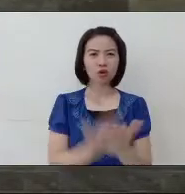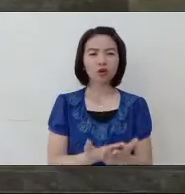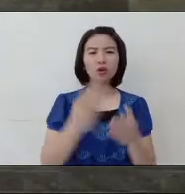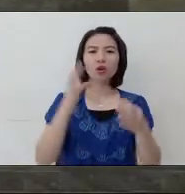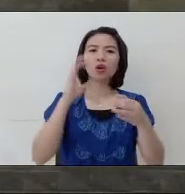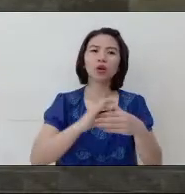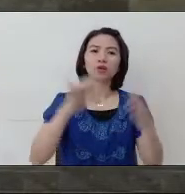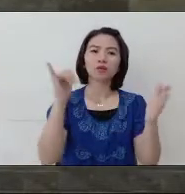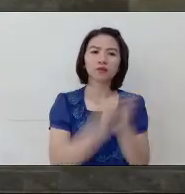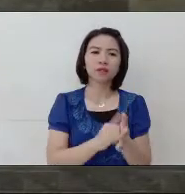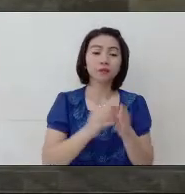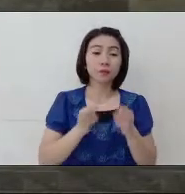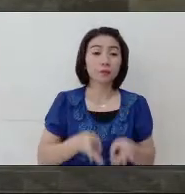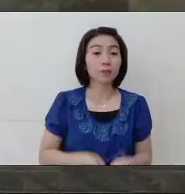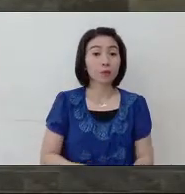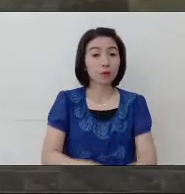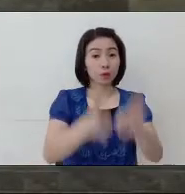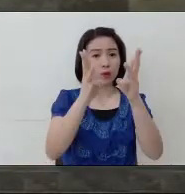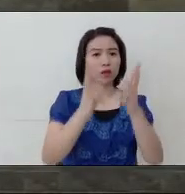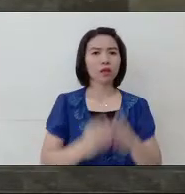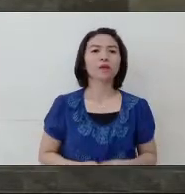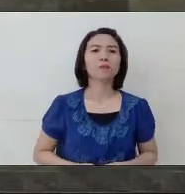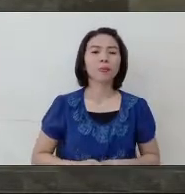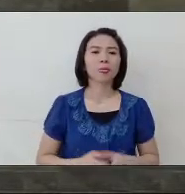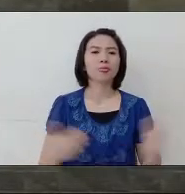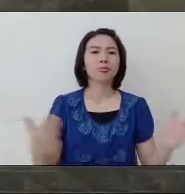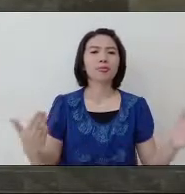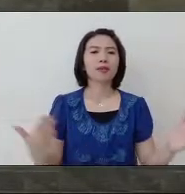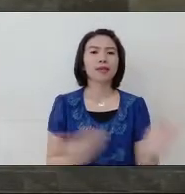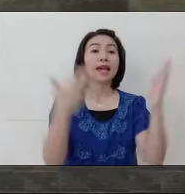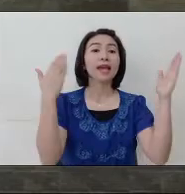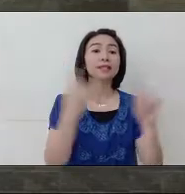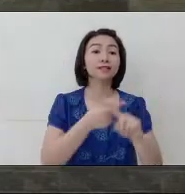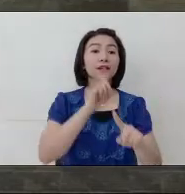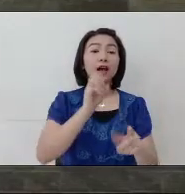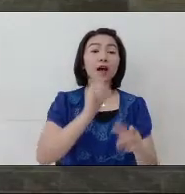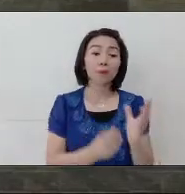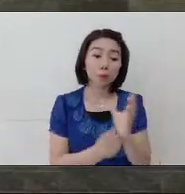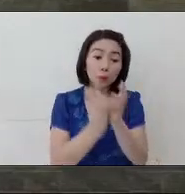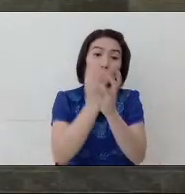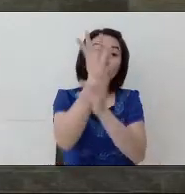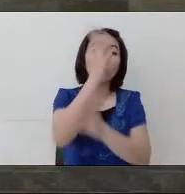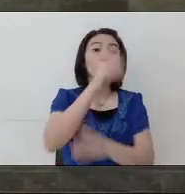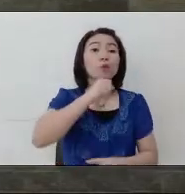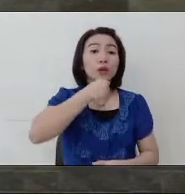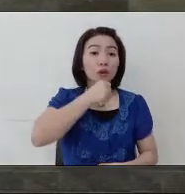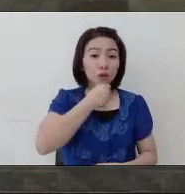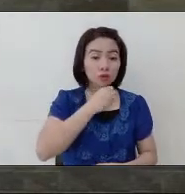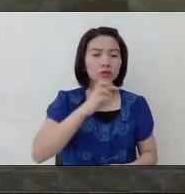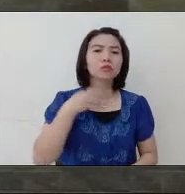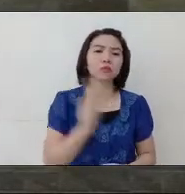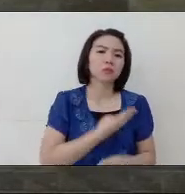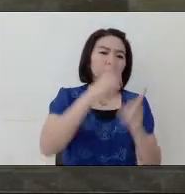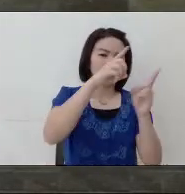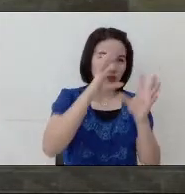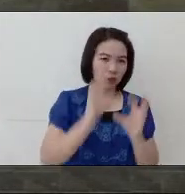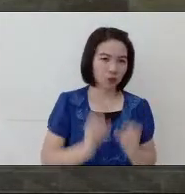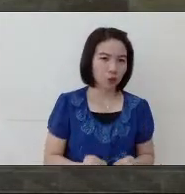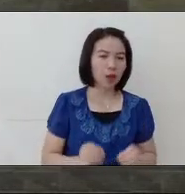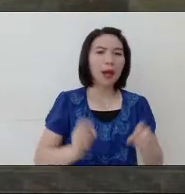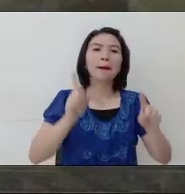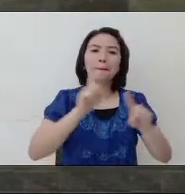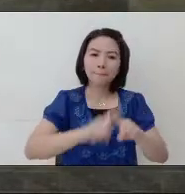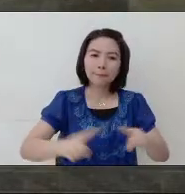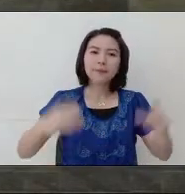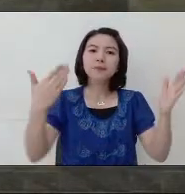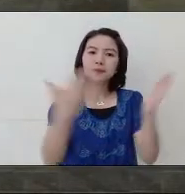mga paraan laban sa pagtanda ay ginagawa na ho natin. But again, hindi po